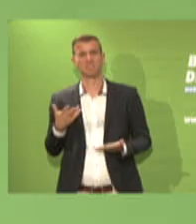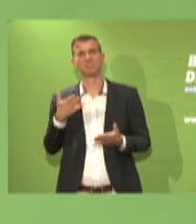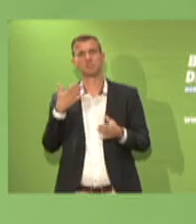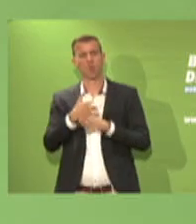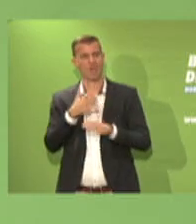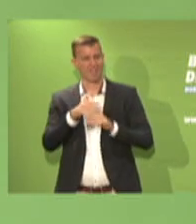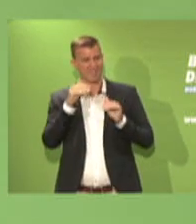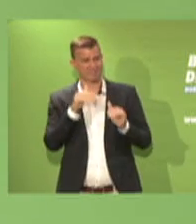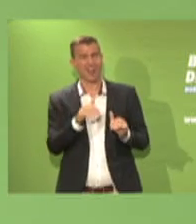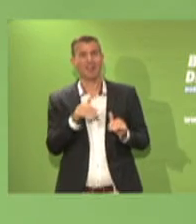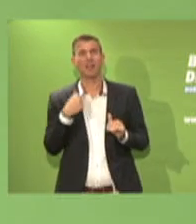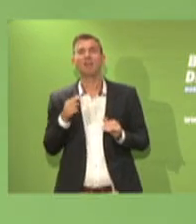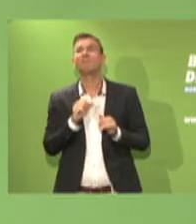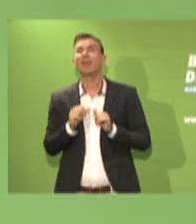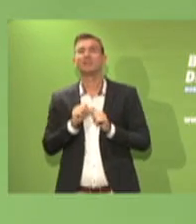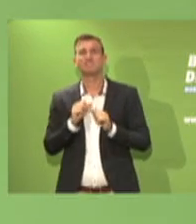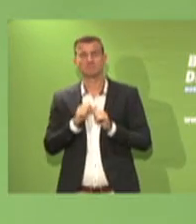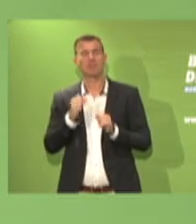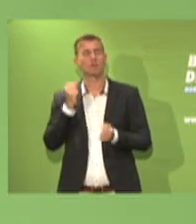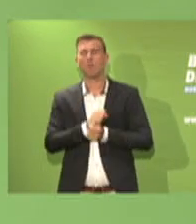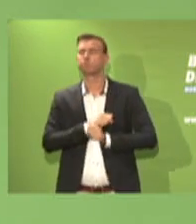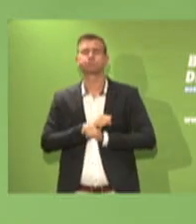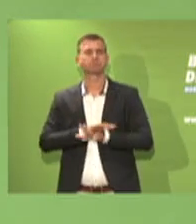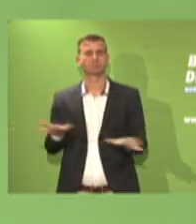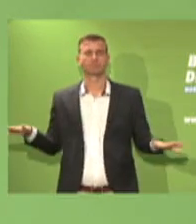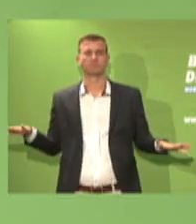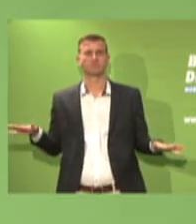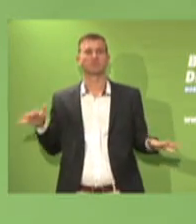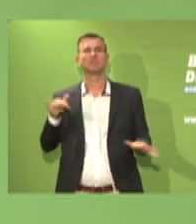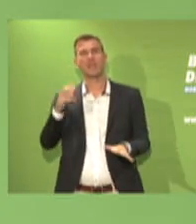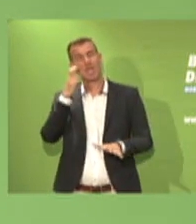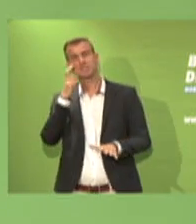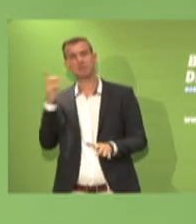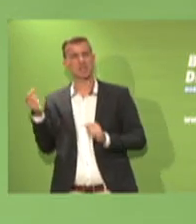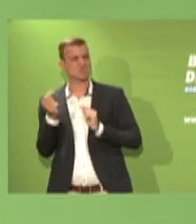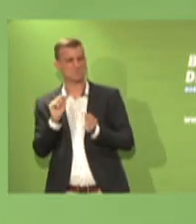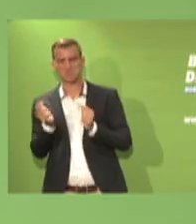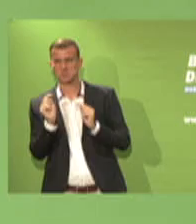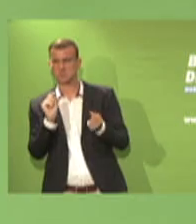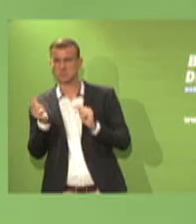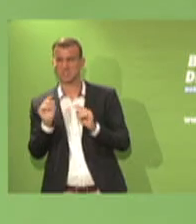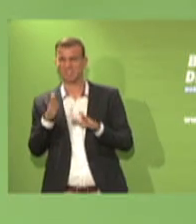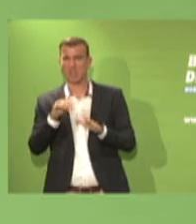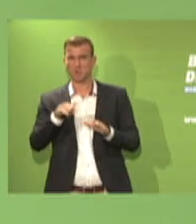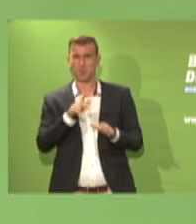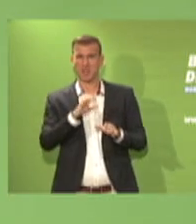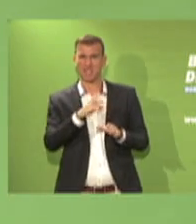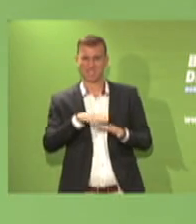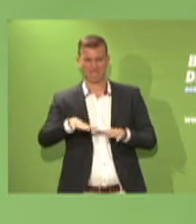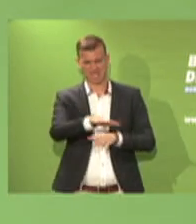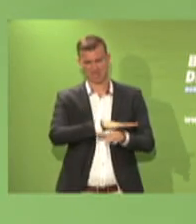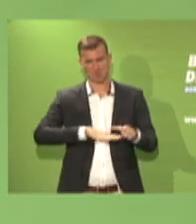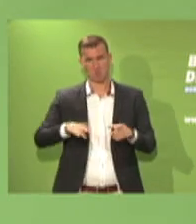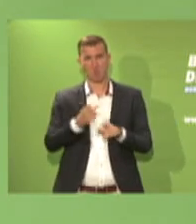Störfall wir kurz vor einem GAU standen und die Experten sich heute nur noch darum streiten, ob vielleicht die Region um Jülich oder das